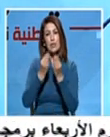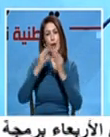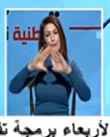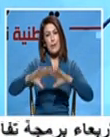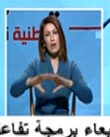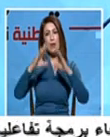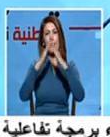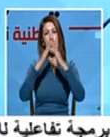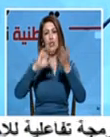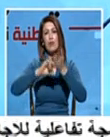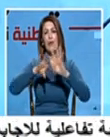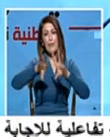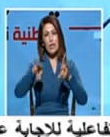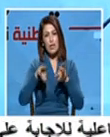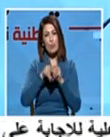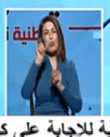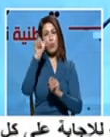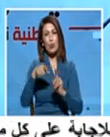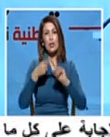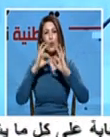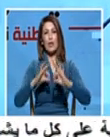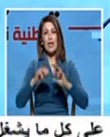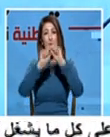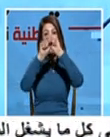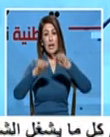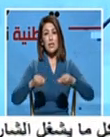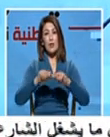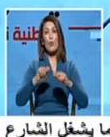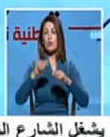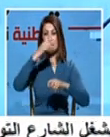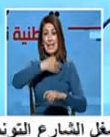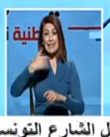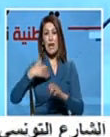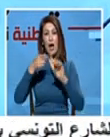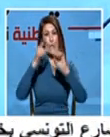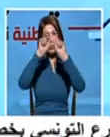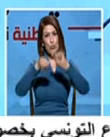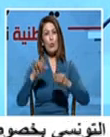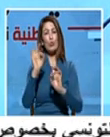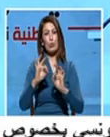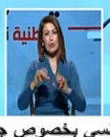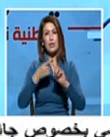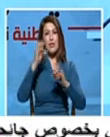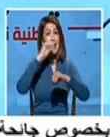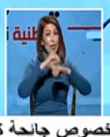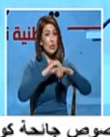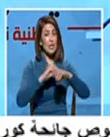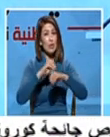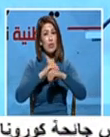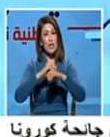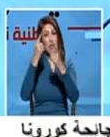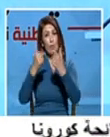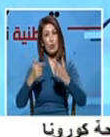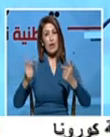وأيضا ما نوصيش أنه الناس كل زي ما تكون حريصة على احترام السلامة الصحية كل ما هي التوصيات اللي تهم